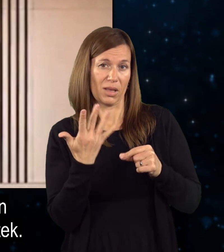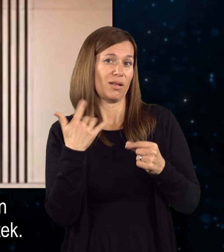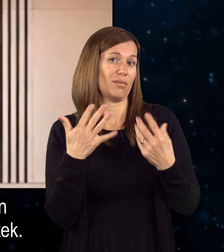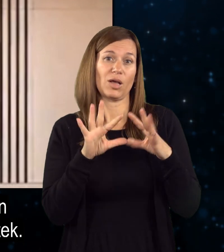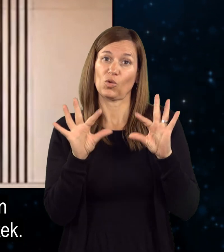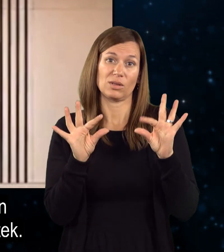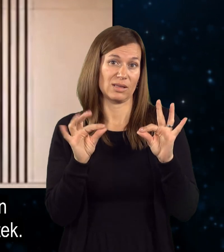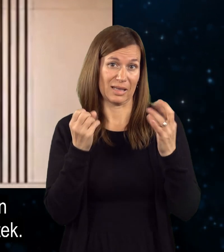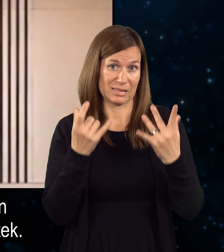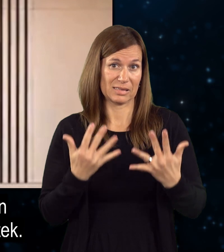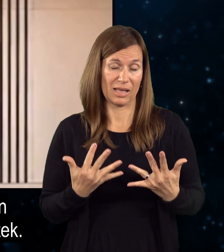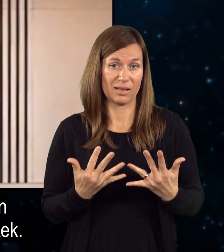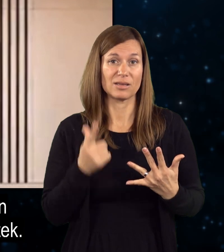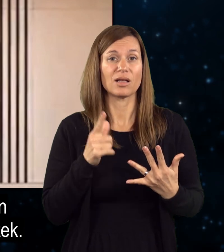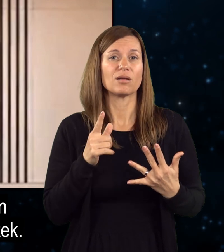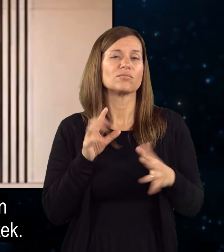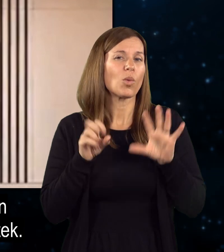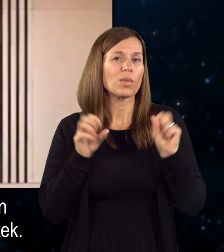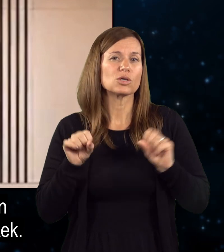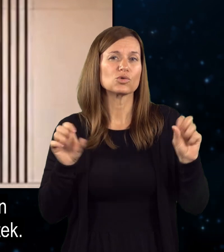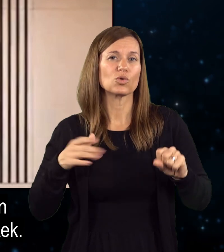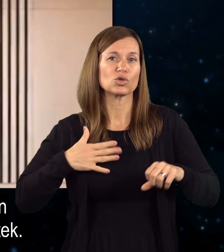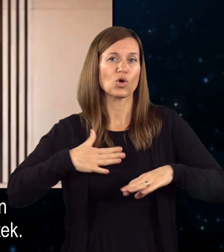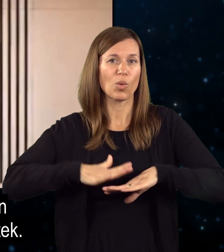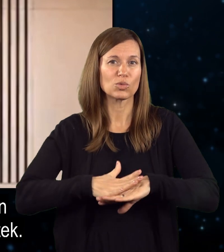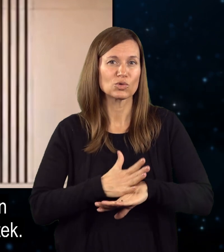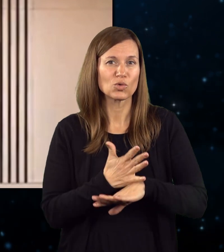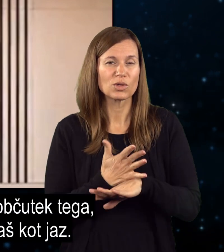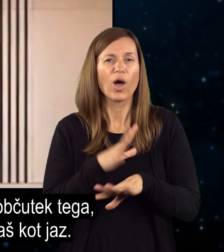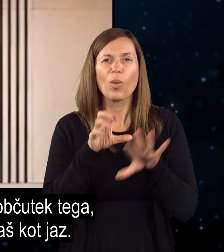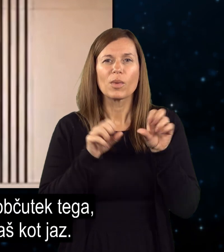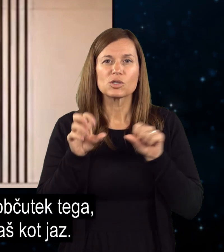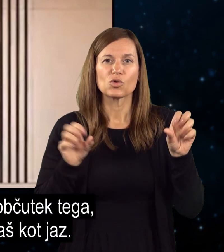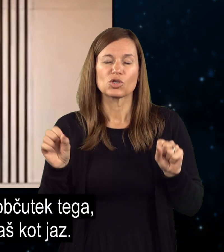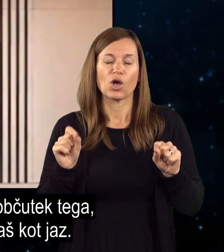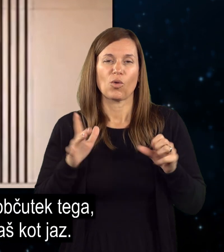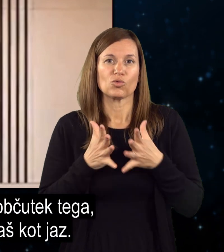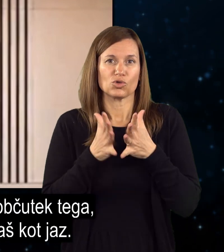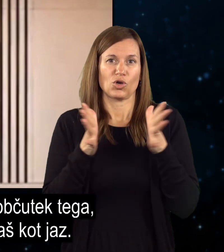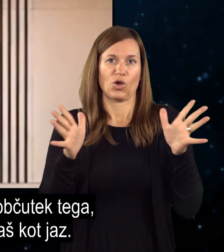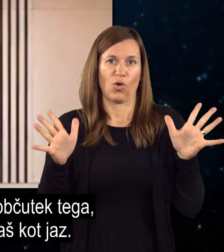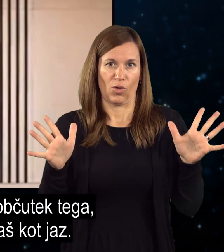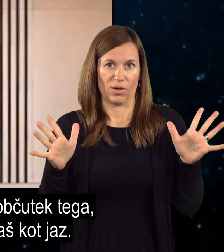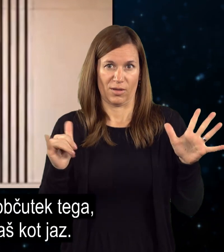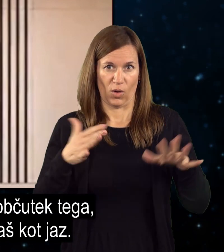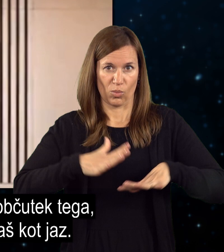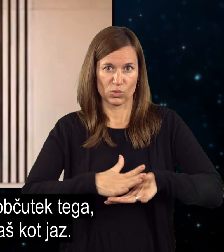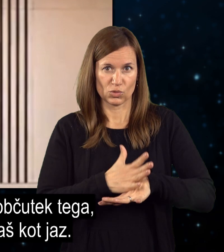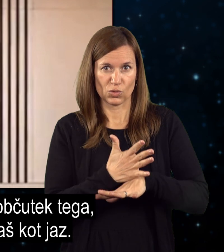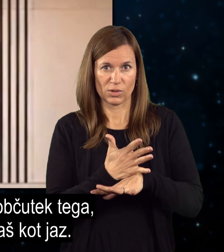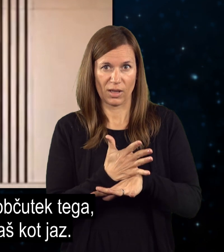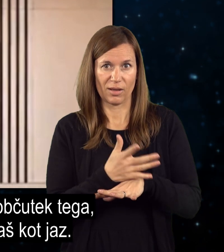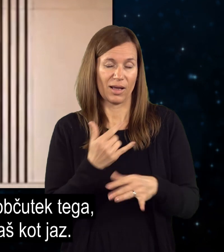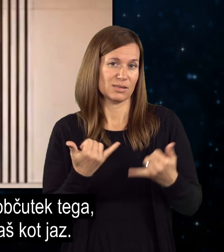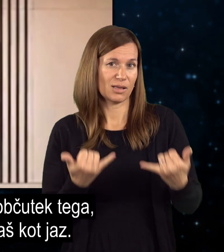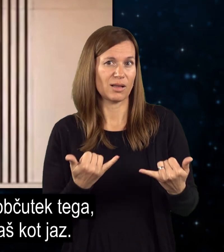do 10 in opazuješ občutek. Opazuješ, kako širok je občutek tega, kar